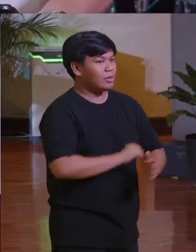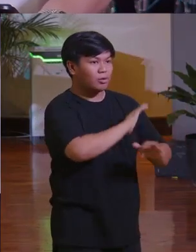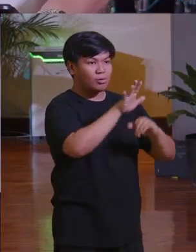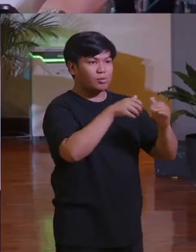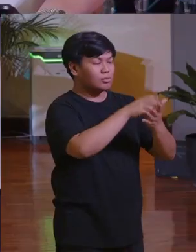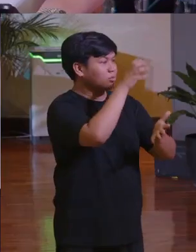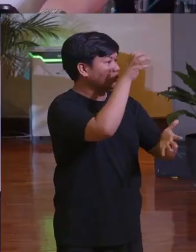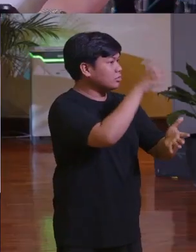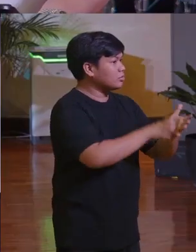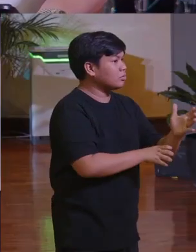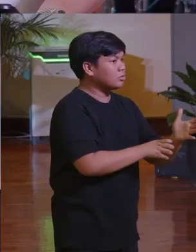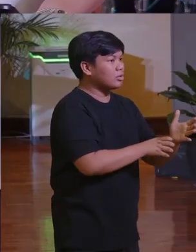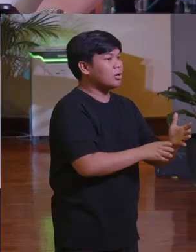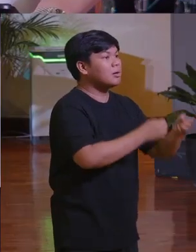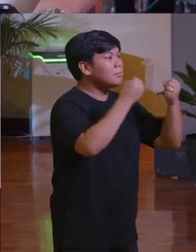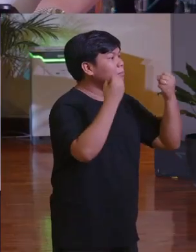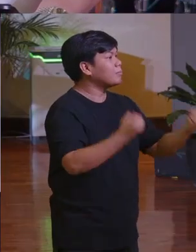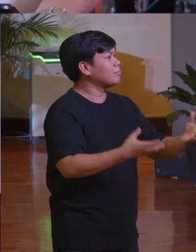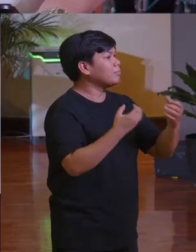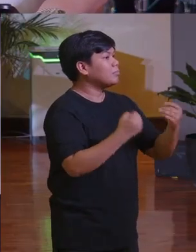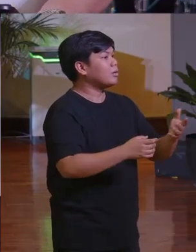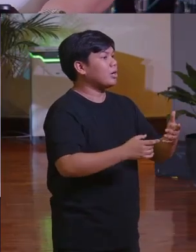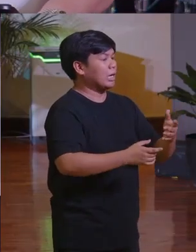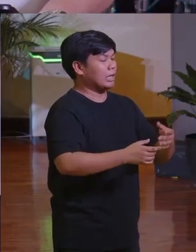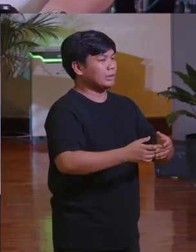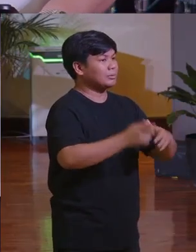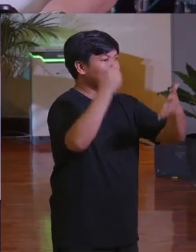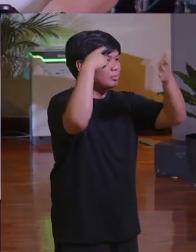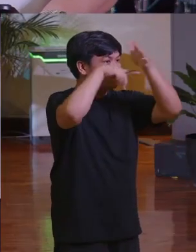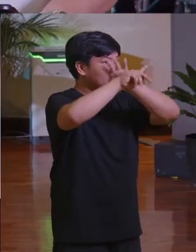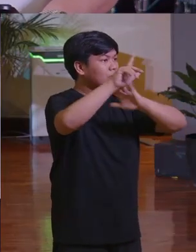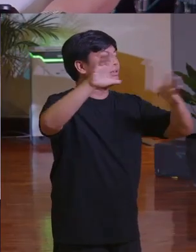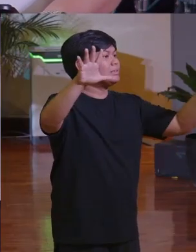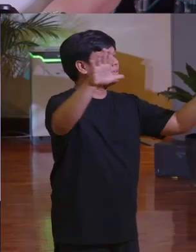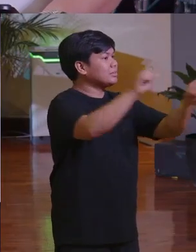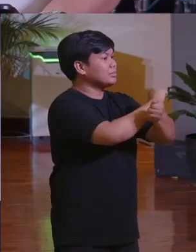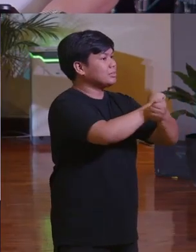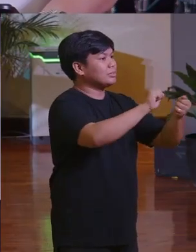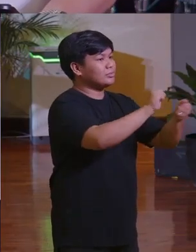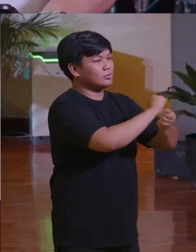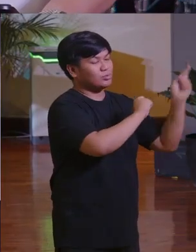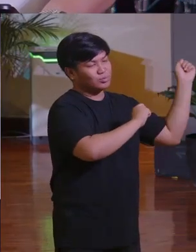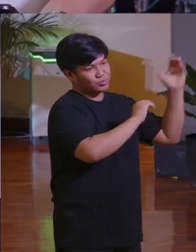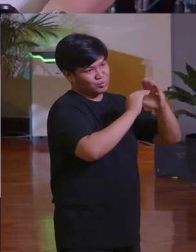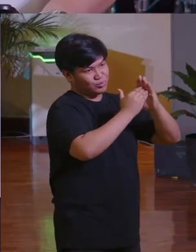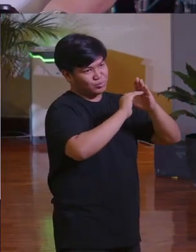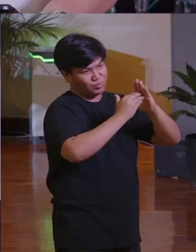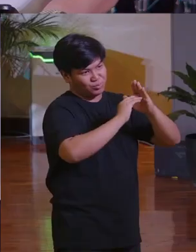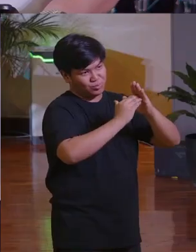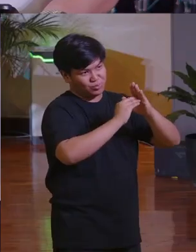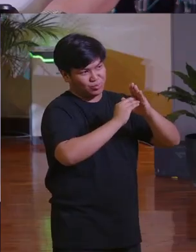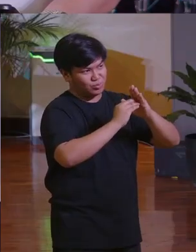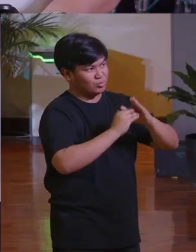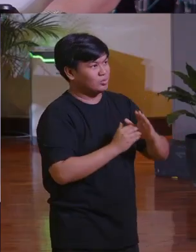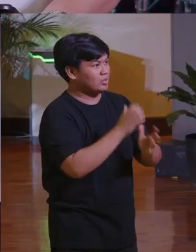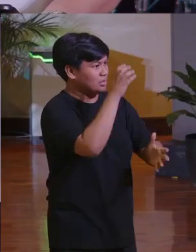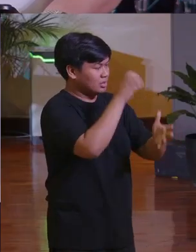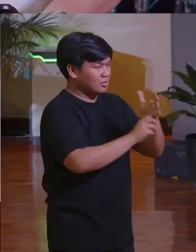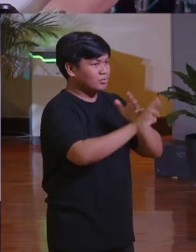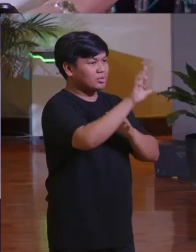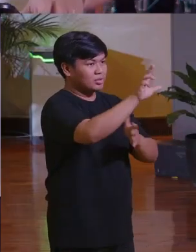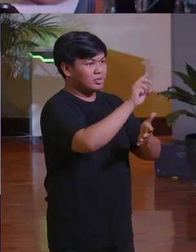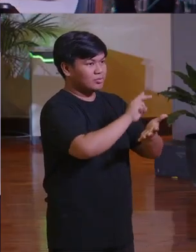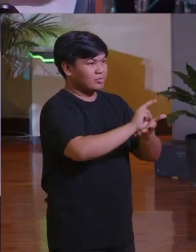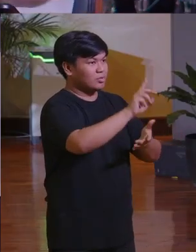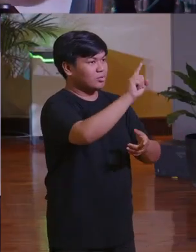chapter ay puro prophecy about the destruction of Nineveh. At sa chapter 3